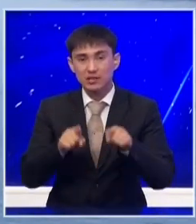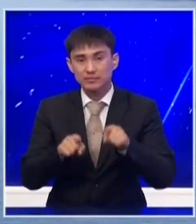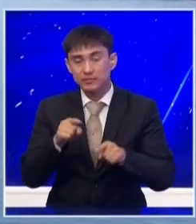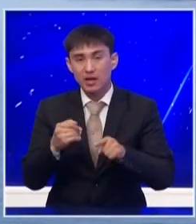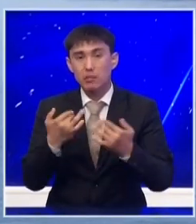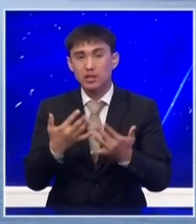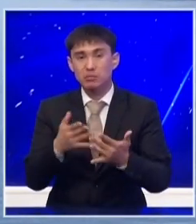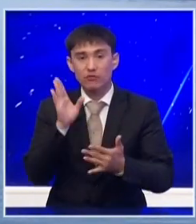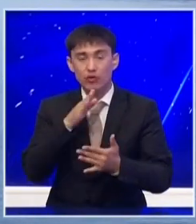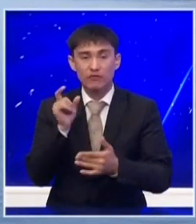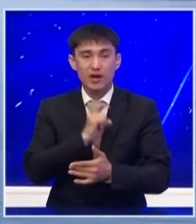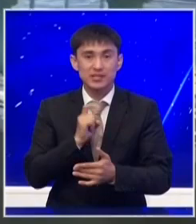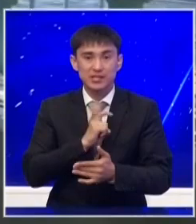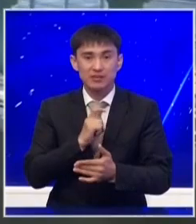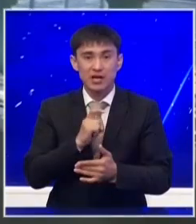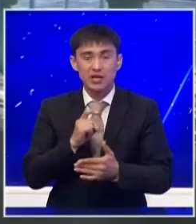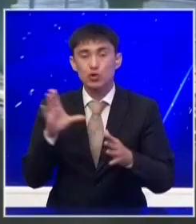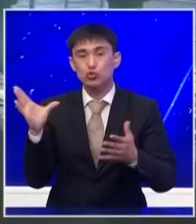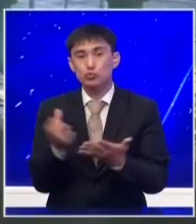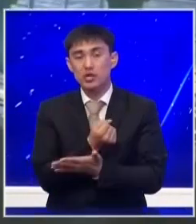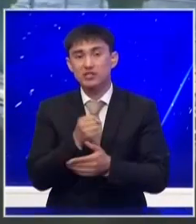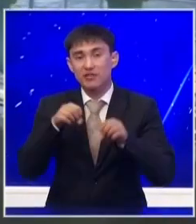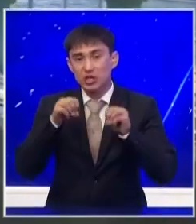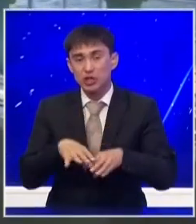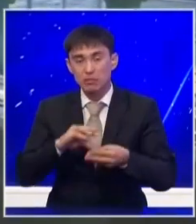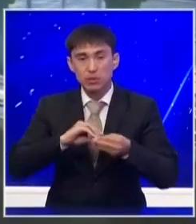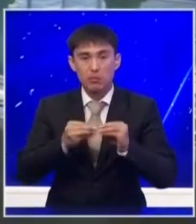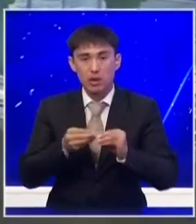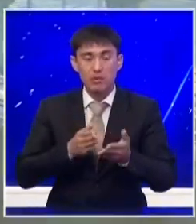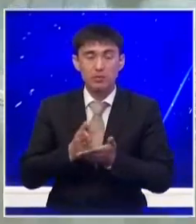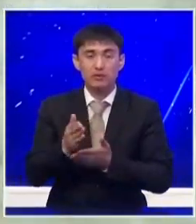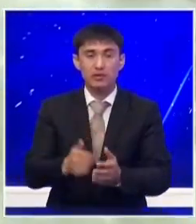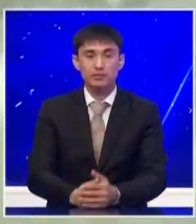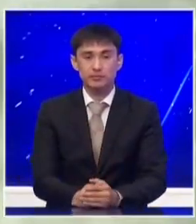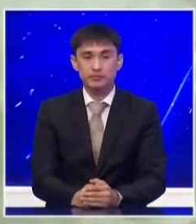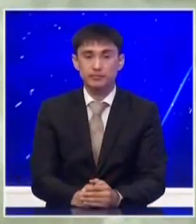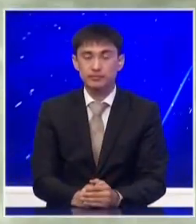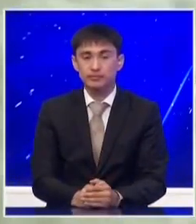между потребностями водного хозяйства и успешно решать проблемы отрасли.